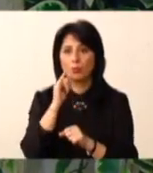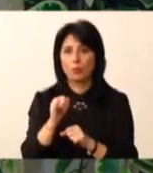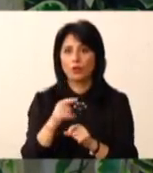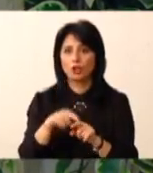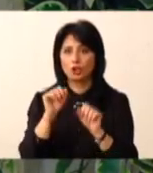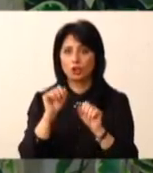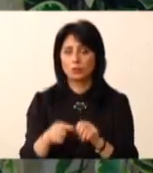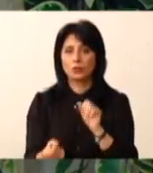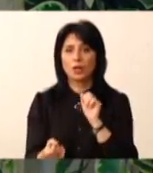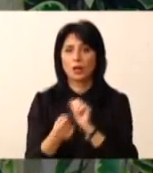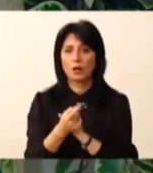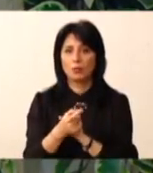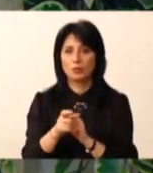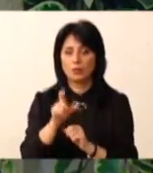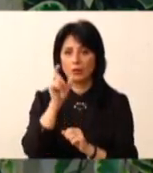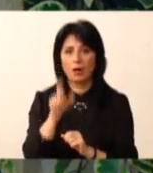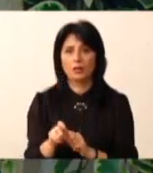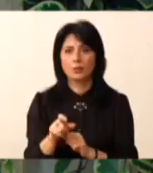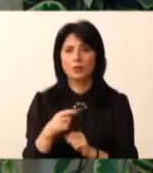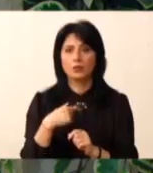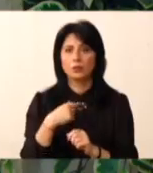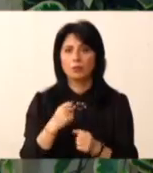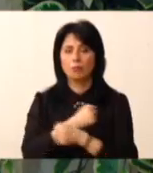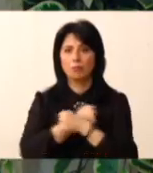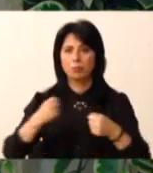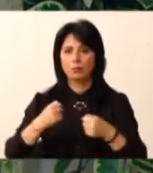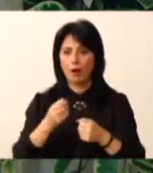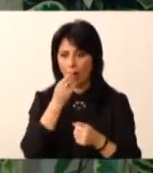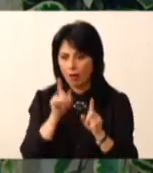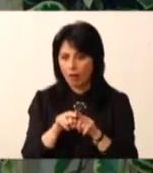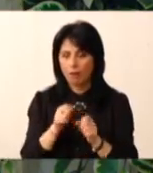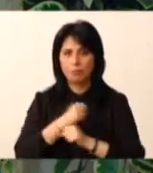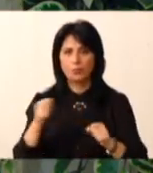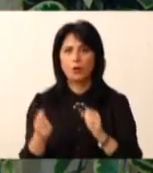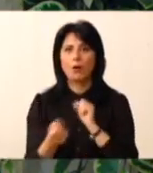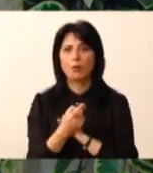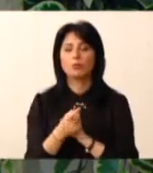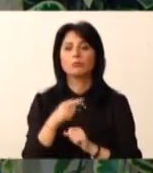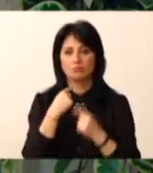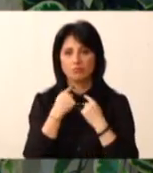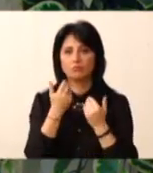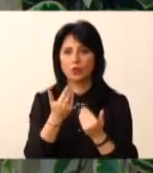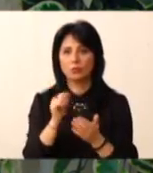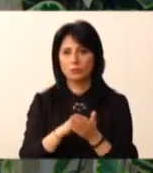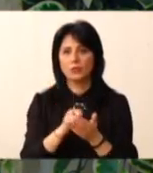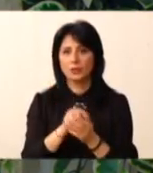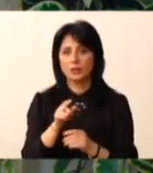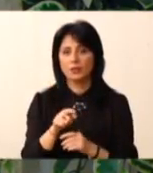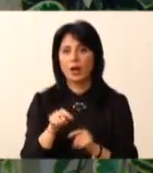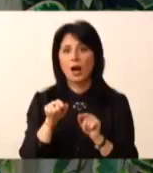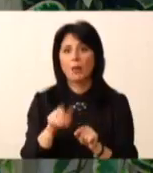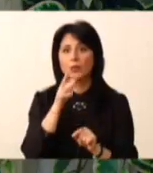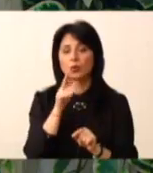ამან შეიძლება გამოიწვიოს ჩვენი წონაში მატება. ასეთ დროს შეიძლება თუ